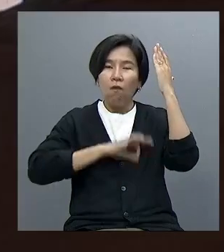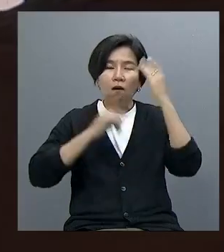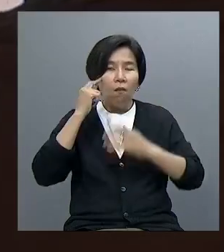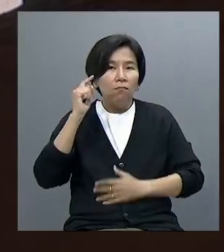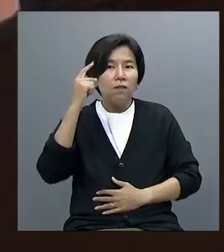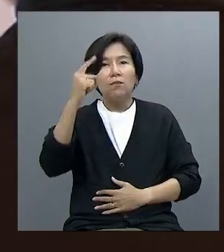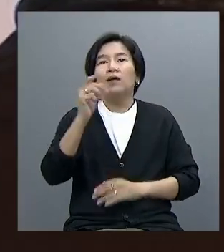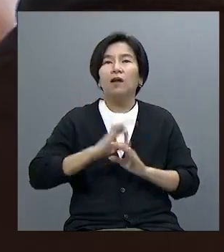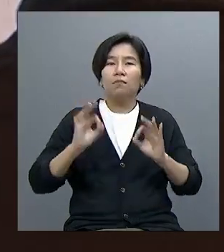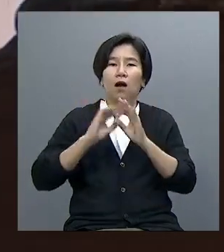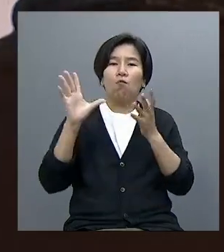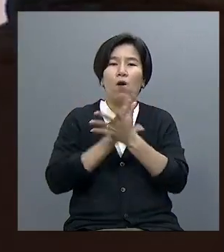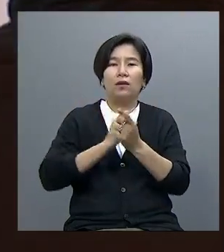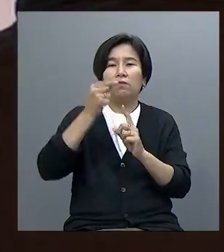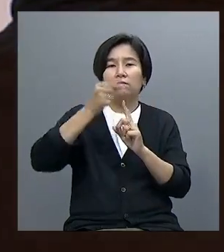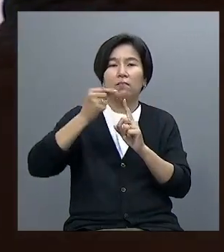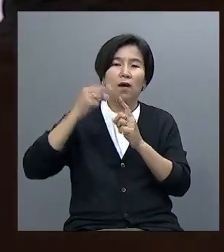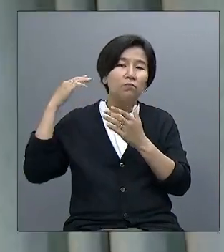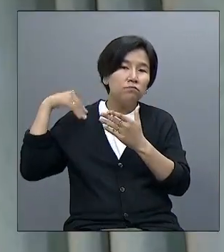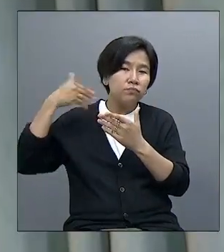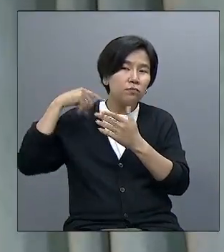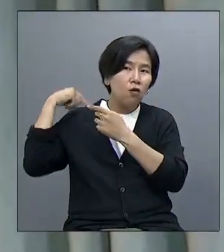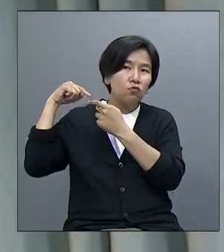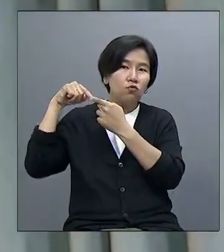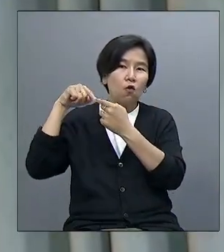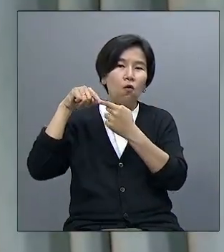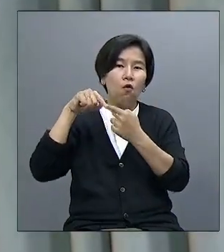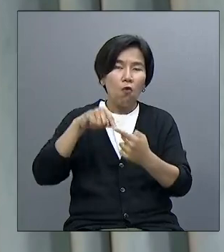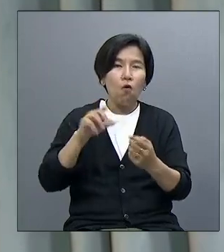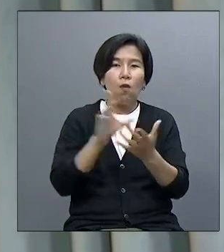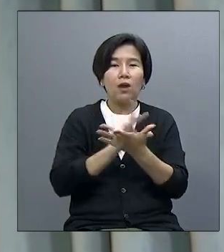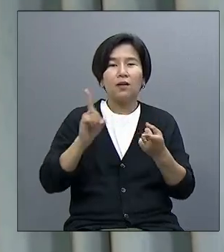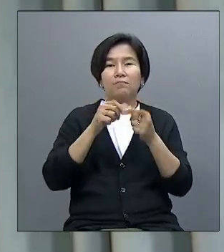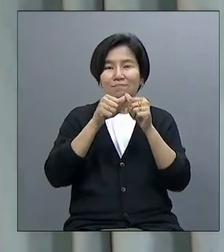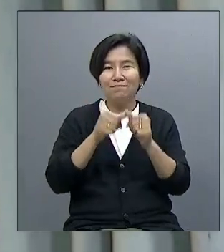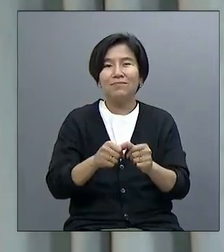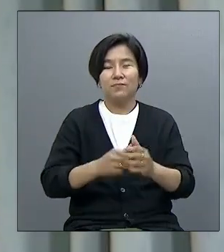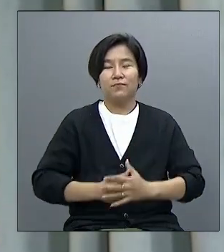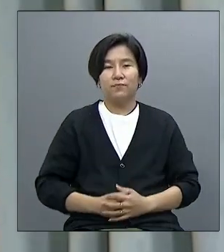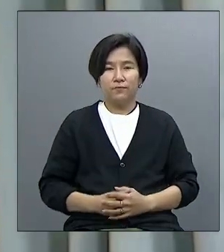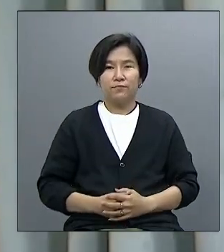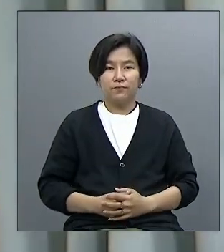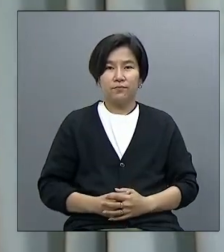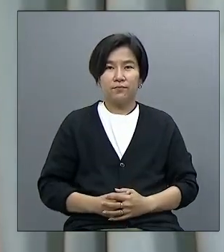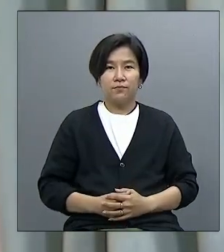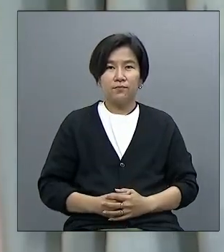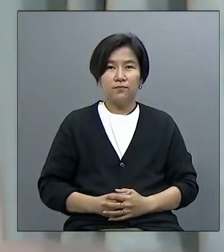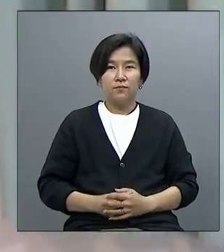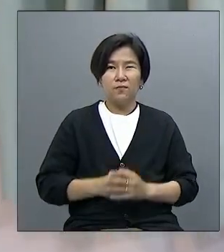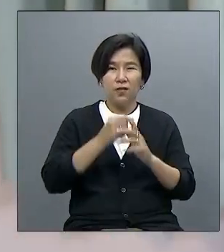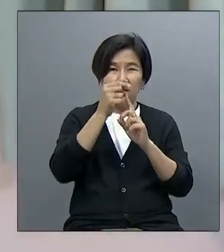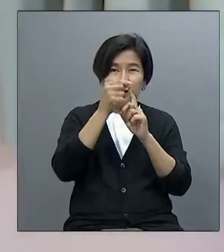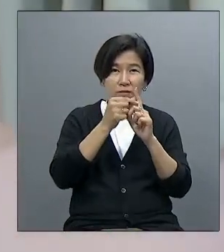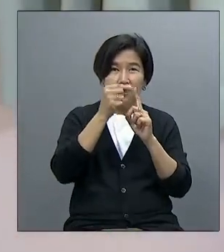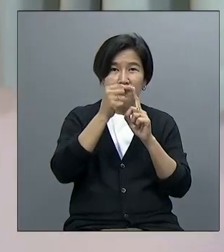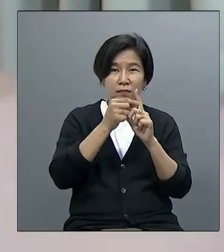อนุรักษ์งานร้อยลูกปัดมโนราแขนงนี้เอาไว้ได้อีกหนึ่งรูปแบบด้วยค่ะคุณผู้ชม ผมว่าการร้อยเนี่ยอ